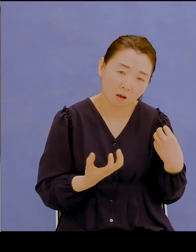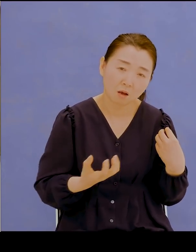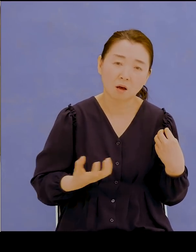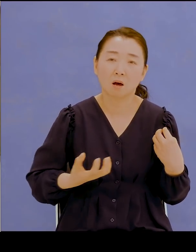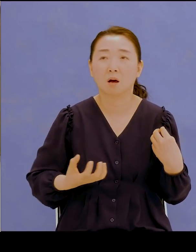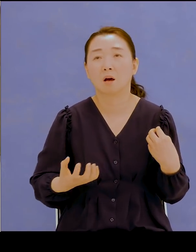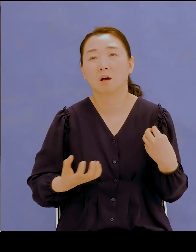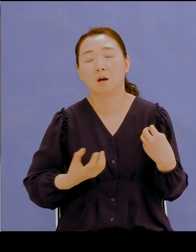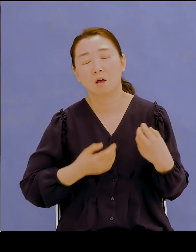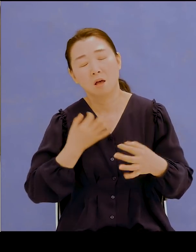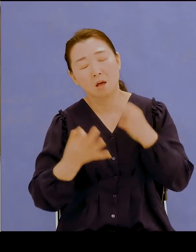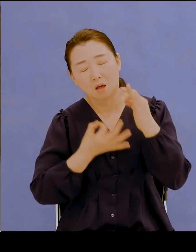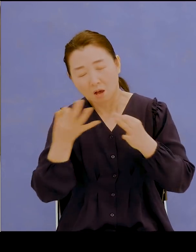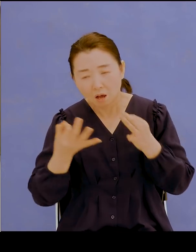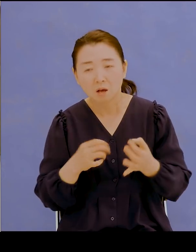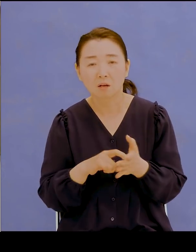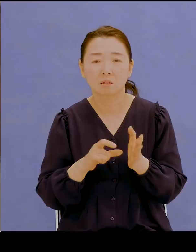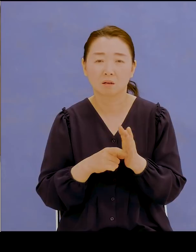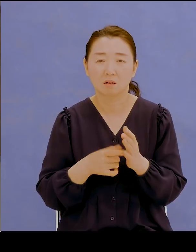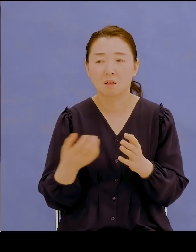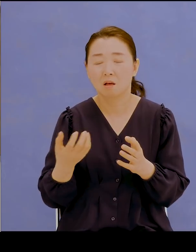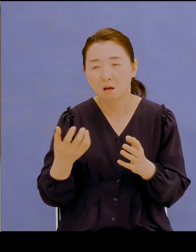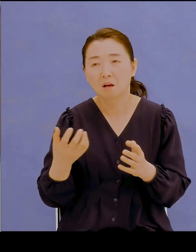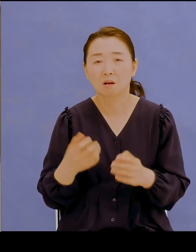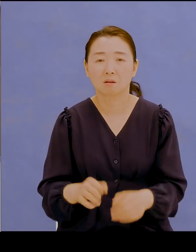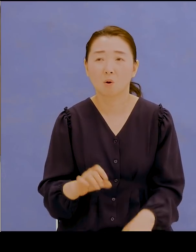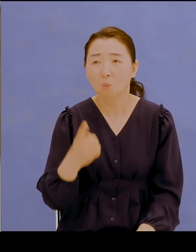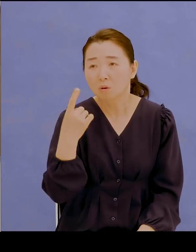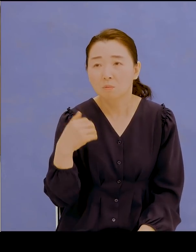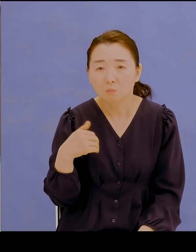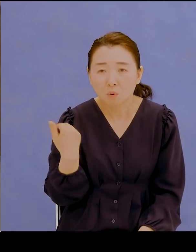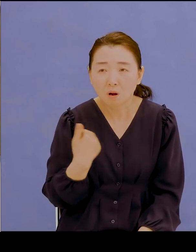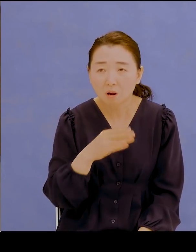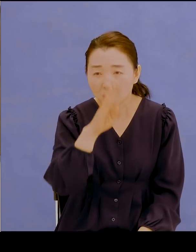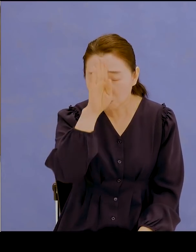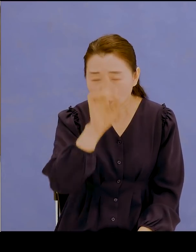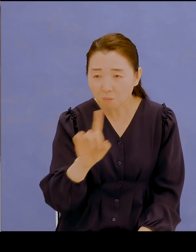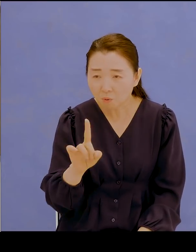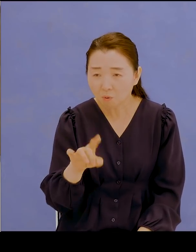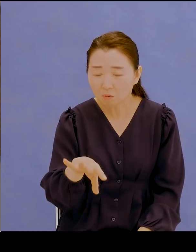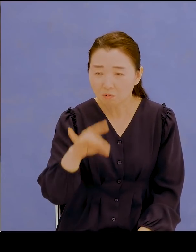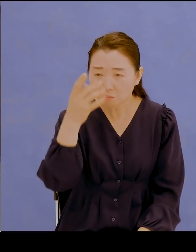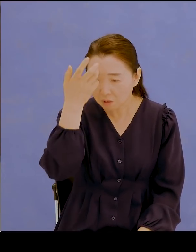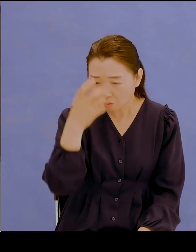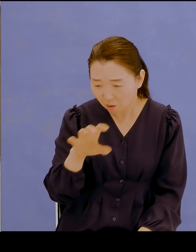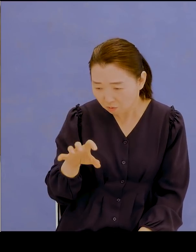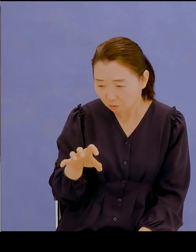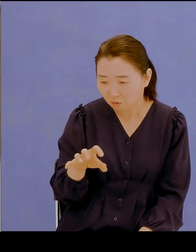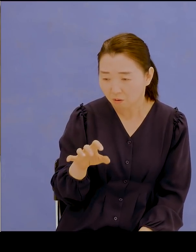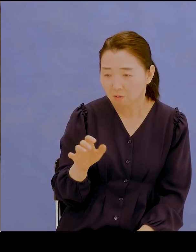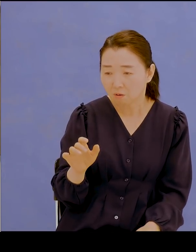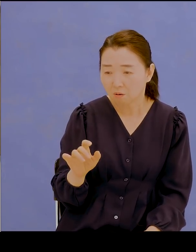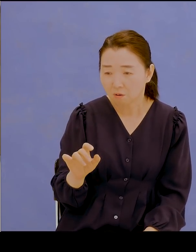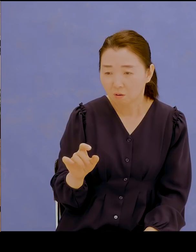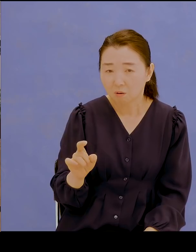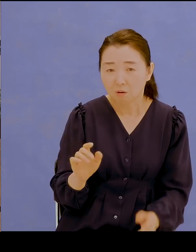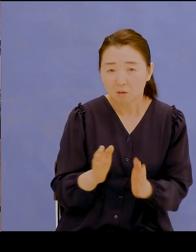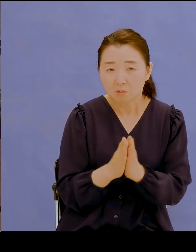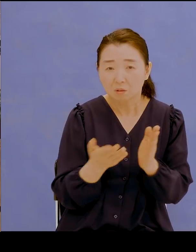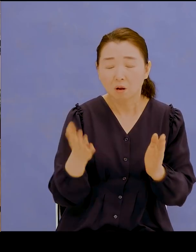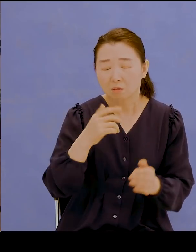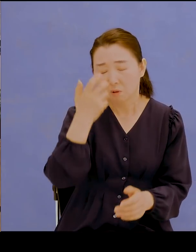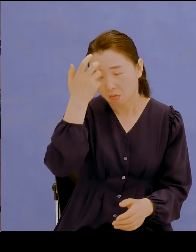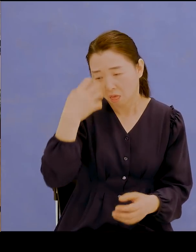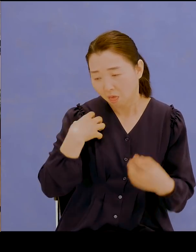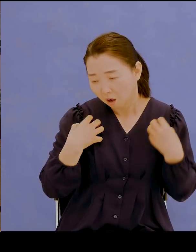아프다고 소리를 지를 정도로 그러니까 이게 무슨 병이지? 시작은 뇌전증인데 이게 뭐지?